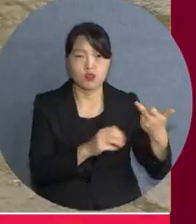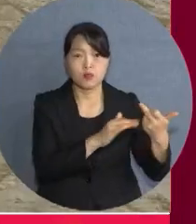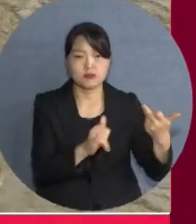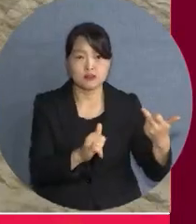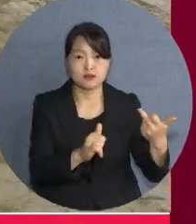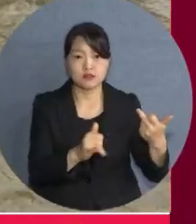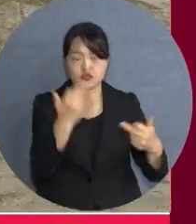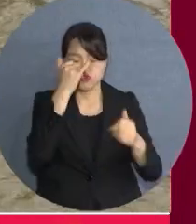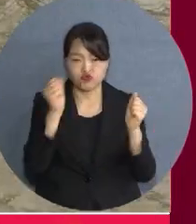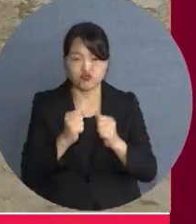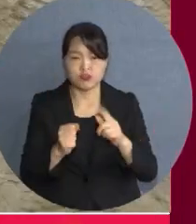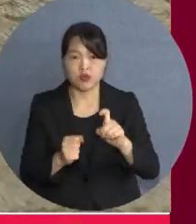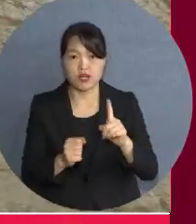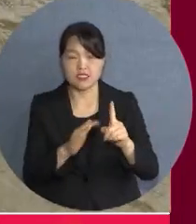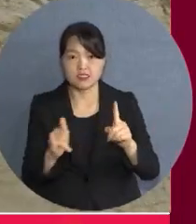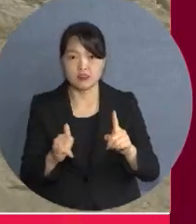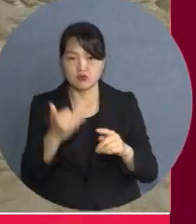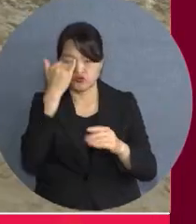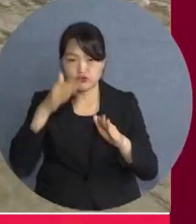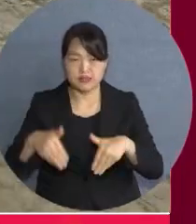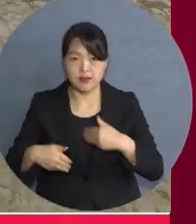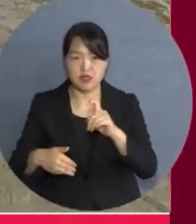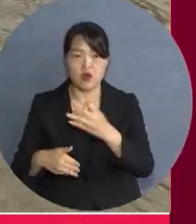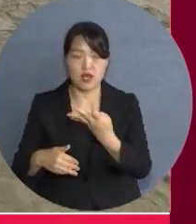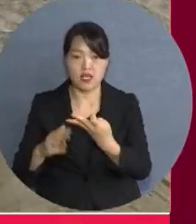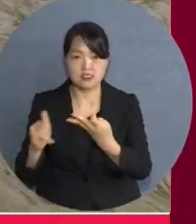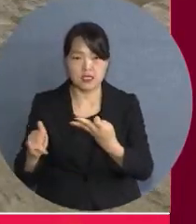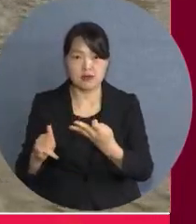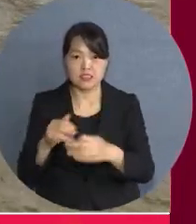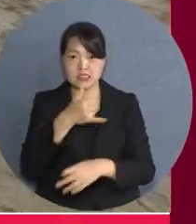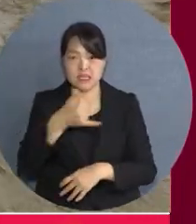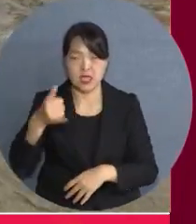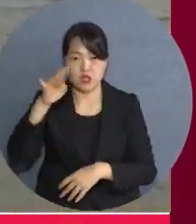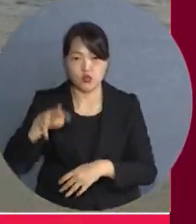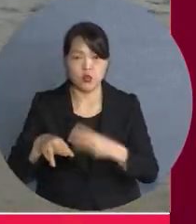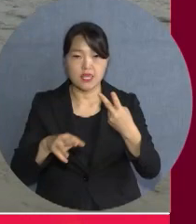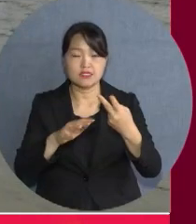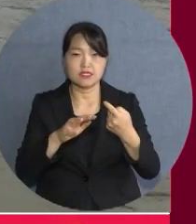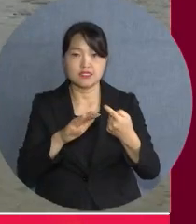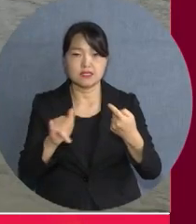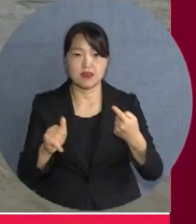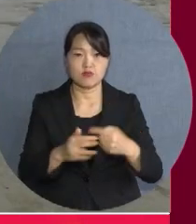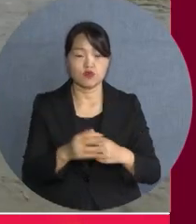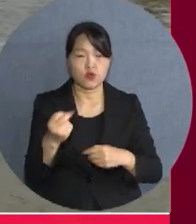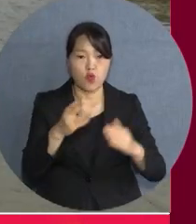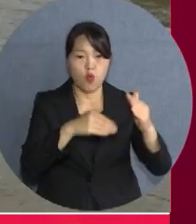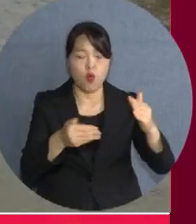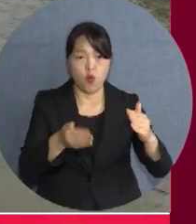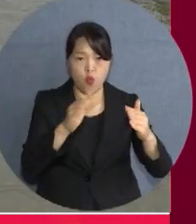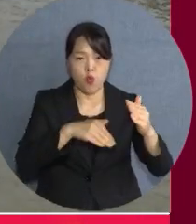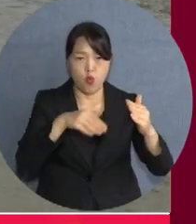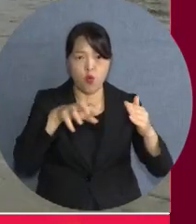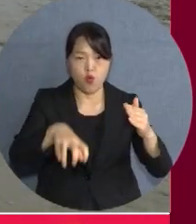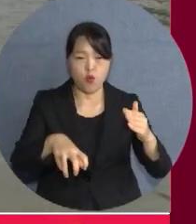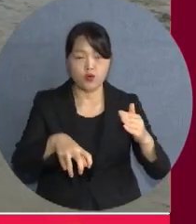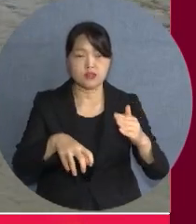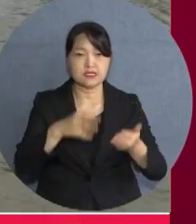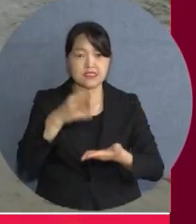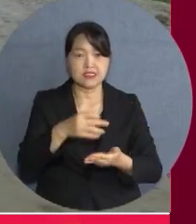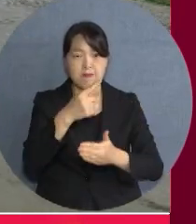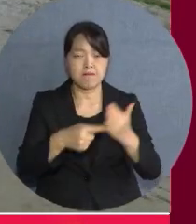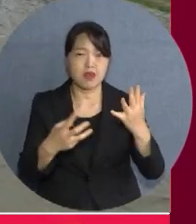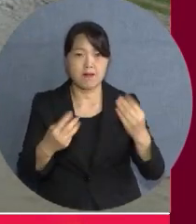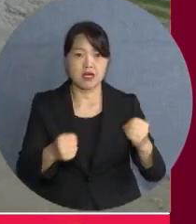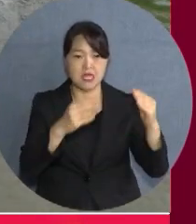17명, 충북이 11명, 충남이 4명, 세종이 1명인데요. 이 밖에도 공공시설이나 사유시설 피해도 상당히 많이